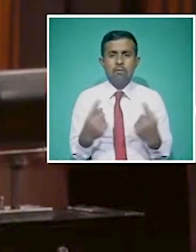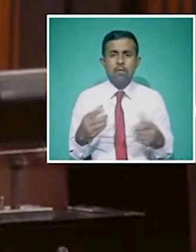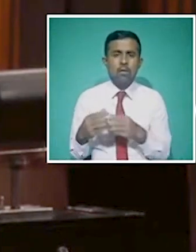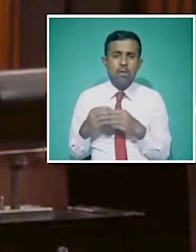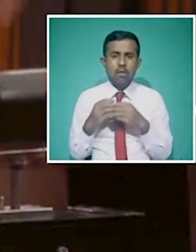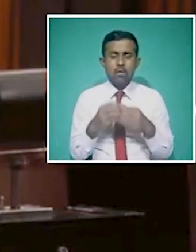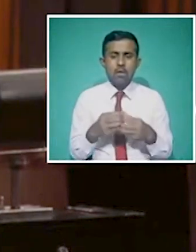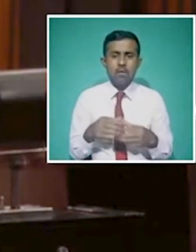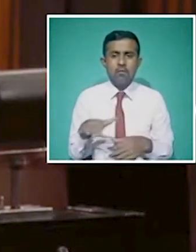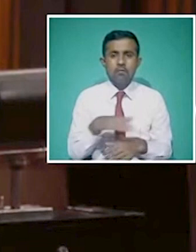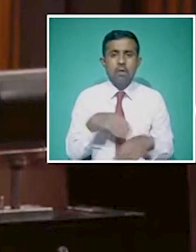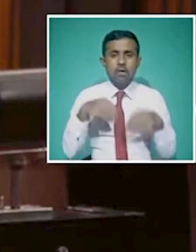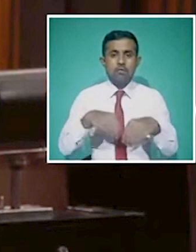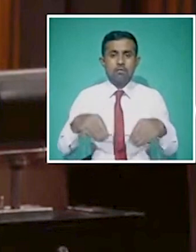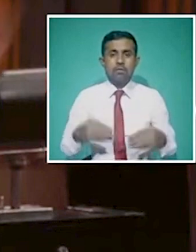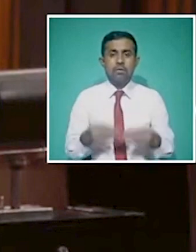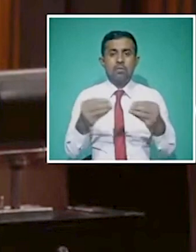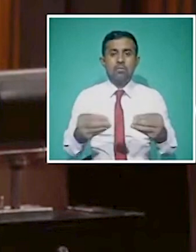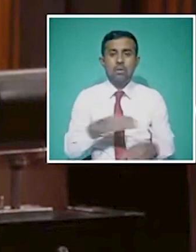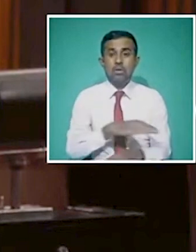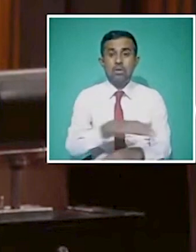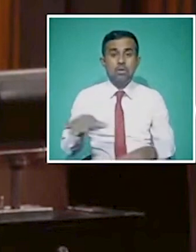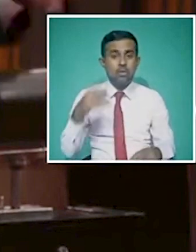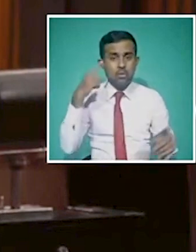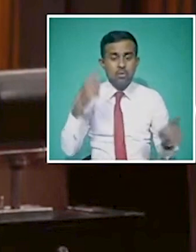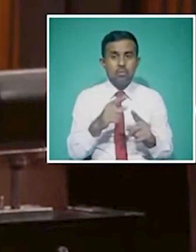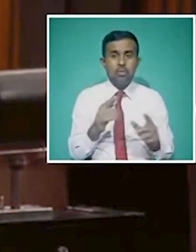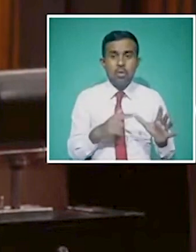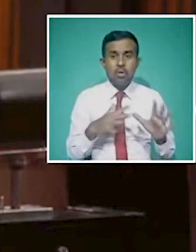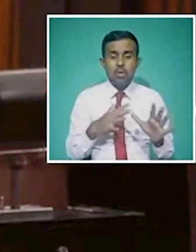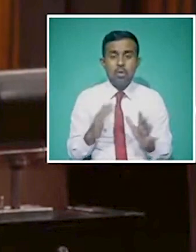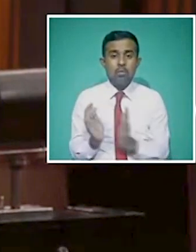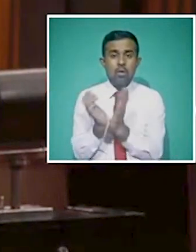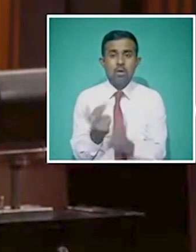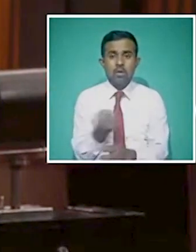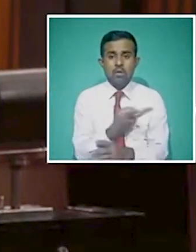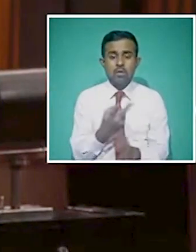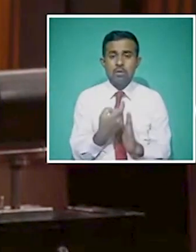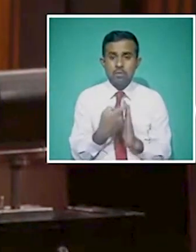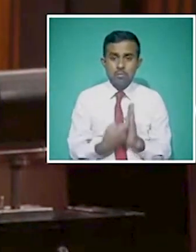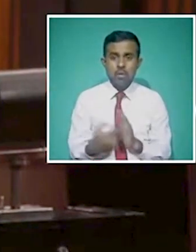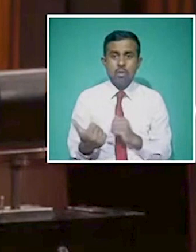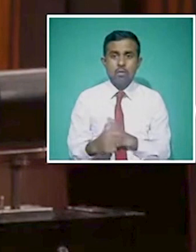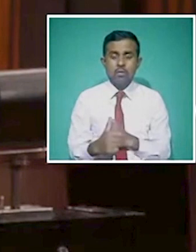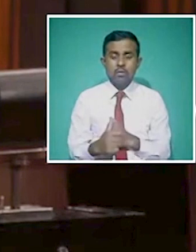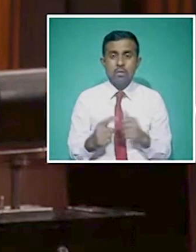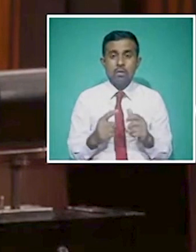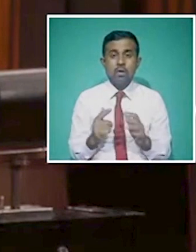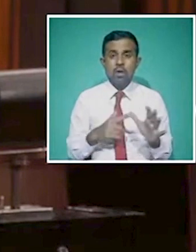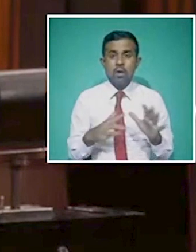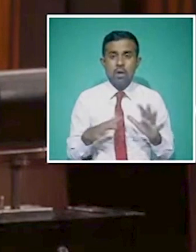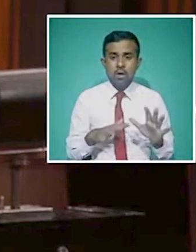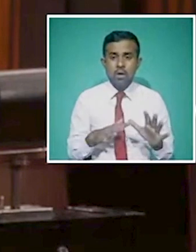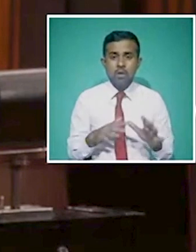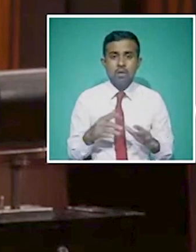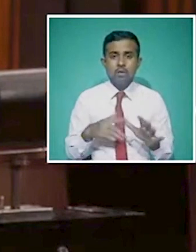කණ්ඩායම් වලින් මේ ප්‍රදේශවල වගා කරන්න දීලා දෙනවා. ඉතින් ඉඩම් සම්බන්ධව ෆොරෙස්ට් එකයි වයිල්ඩ් ලයිෆ් එක තුළ ජාතික ප්‍රතිපත්තියක් හදන්න ඕනේ. වයිල්ඩ් ලයිෆ් එක ගත්තම